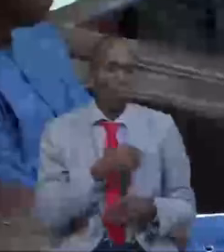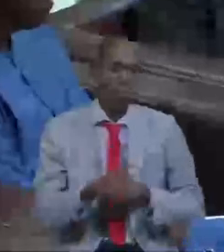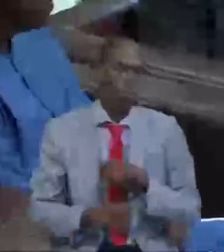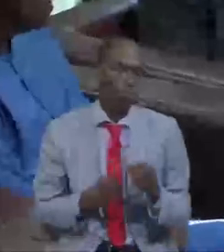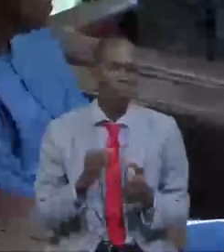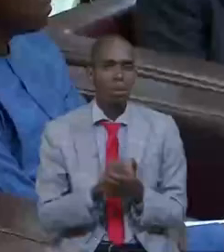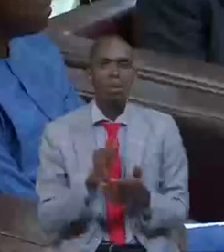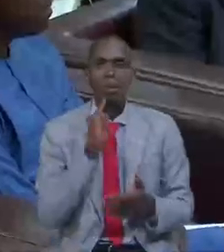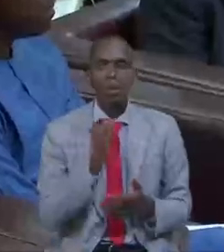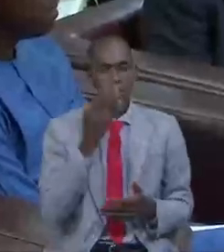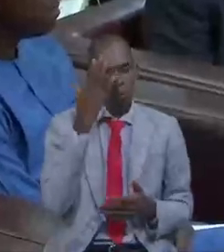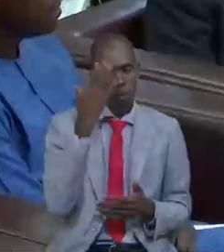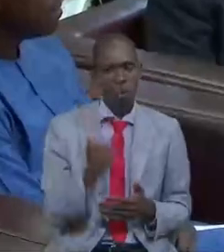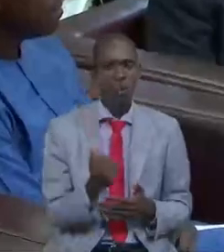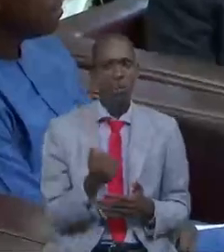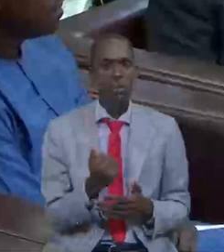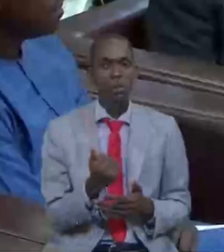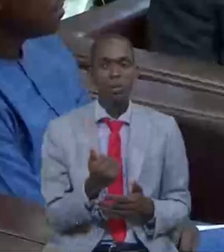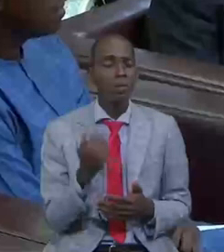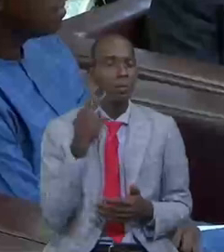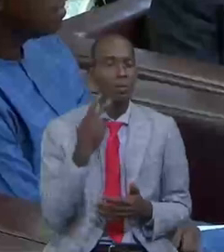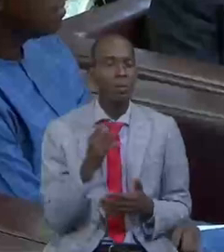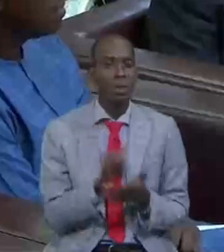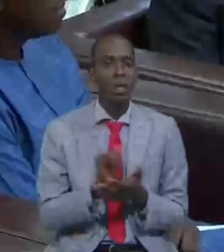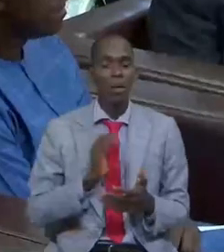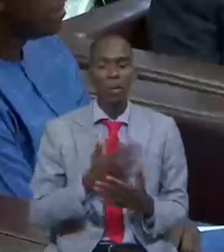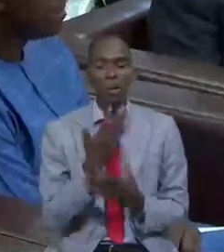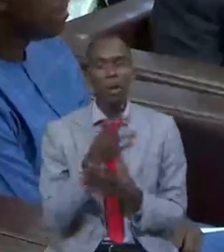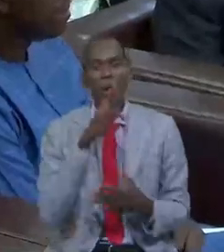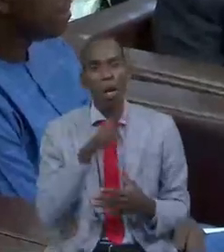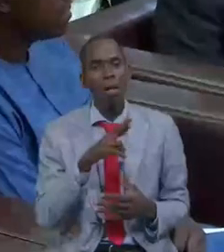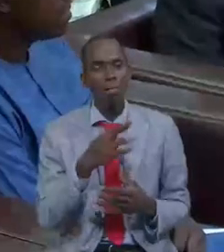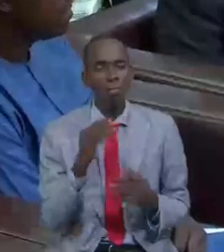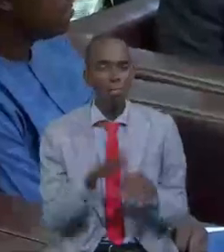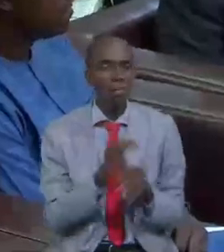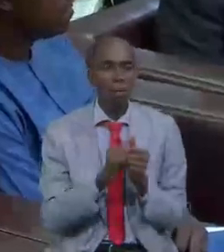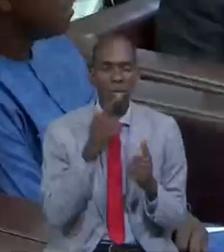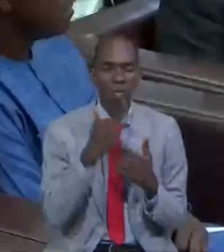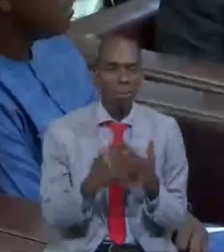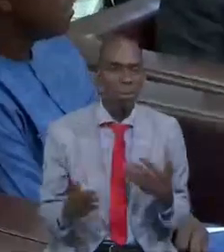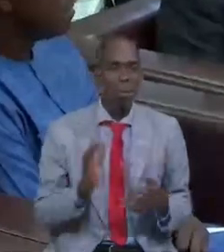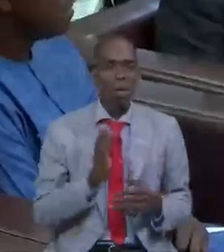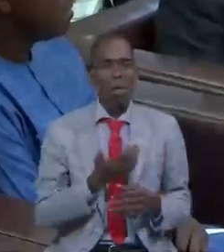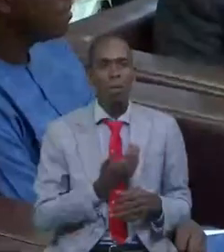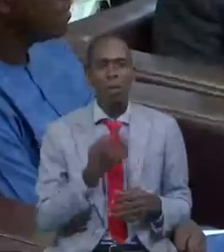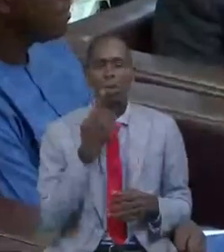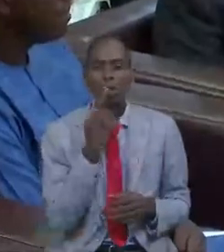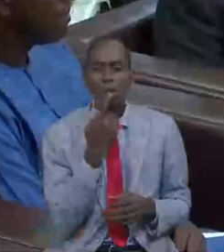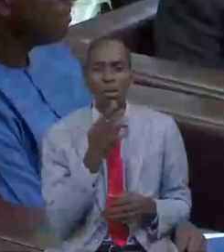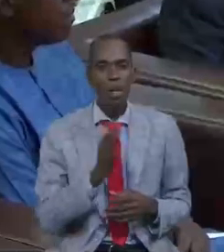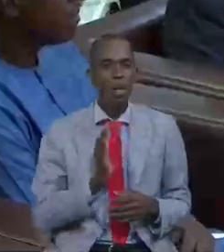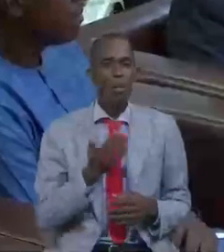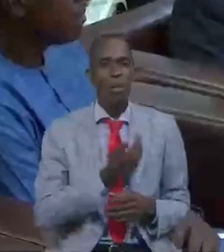là où nous allons, impliquer nos lèvres, notre langue, ce que nous disons, nos yeux, ce que